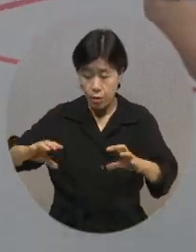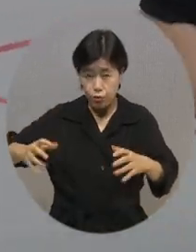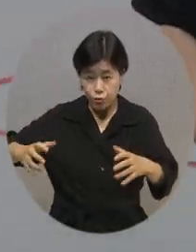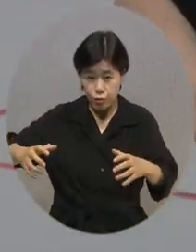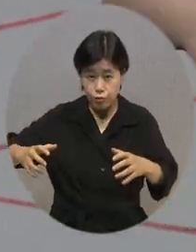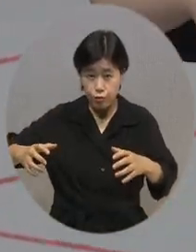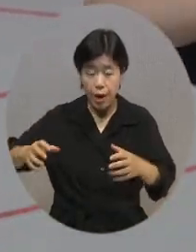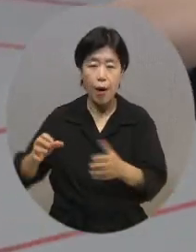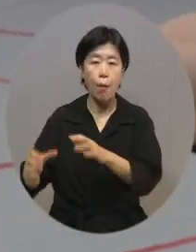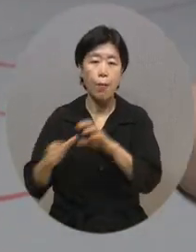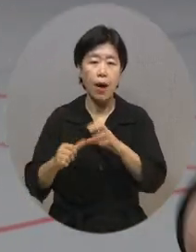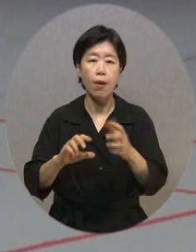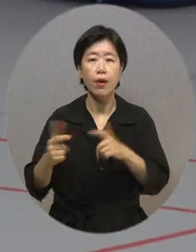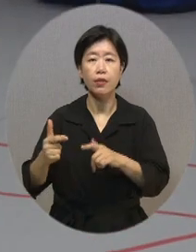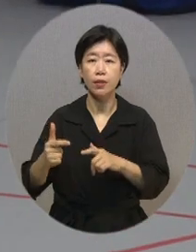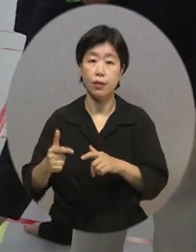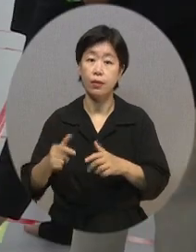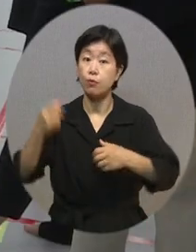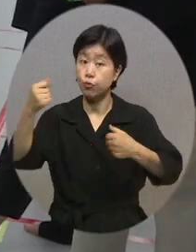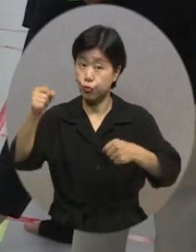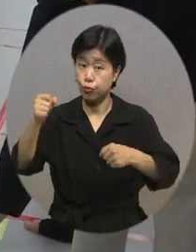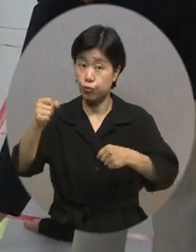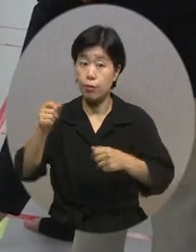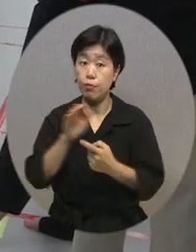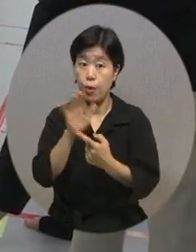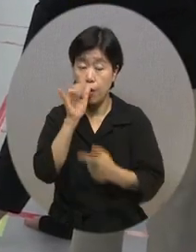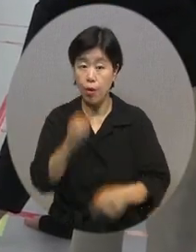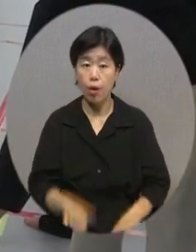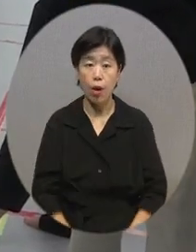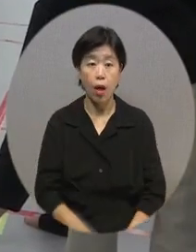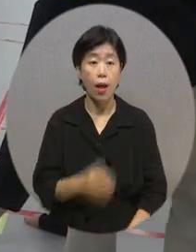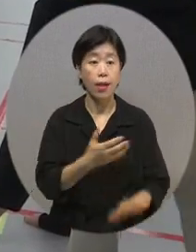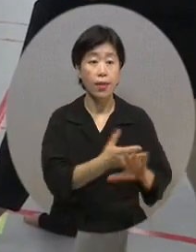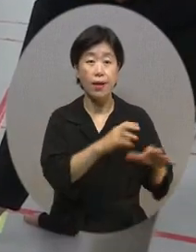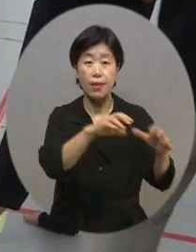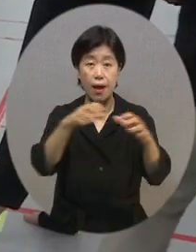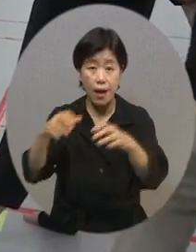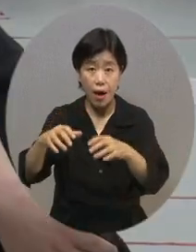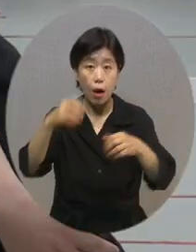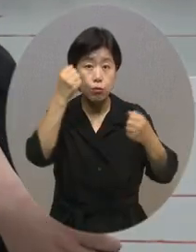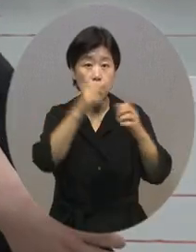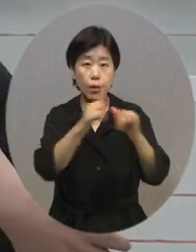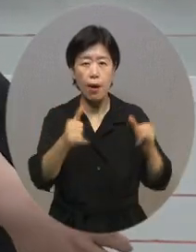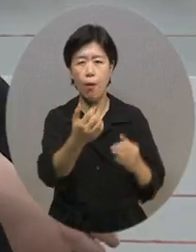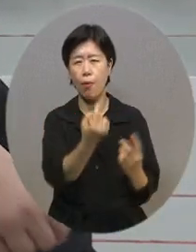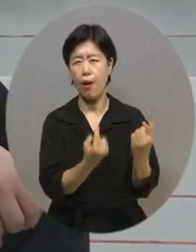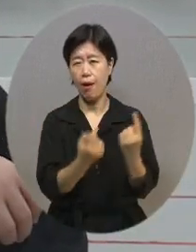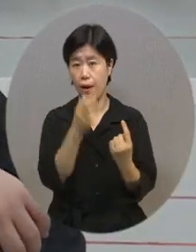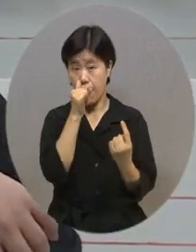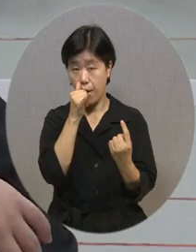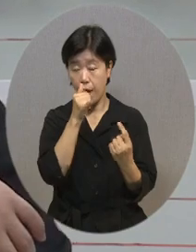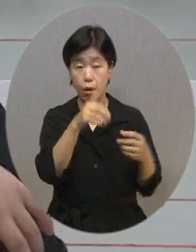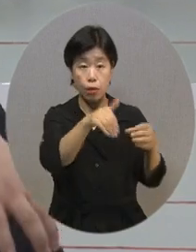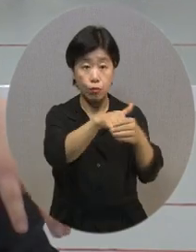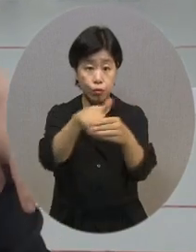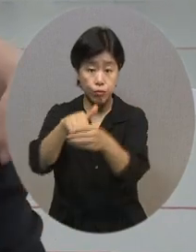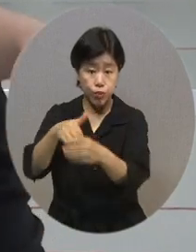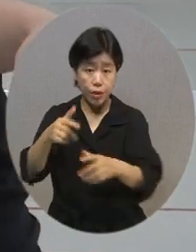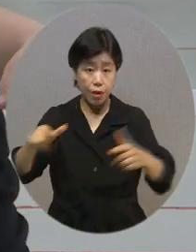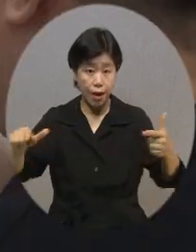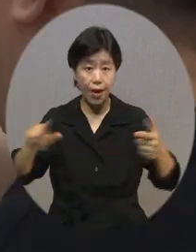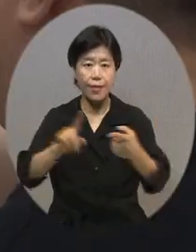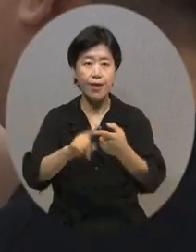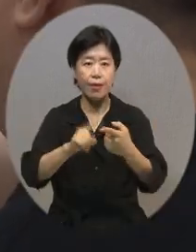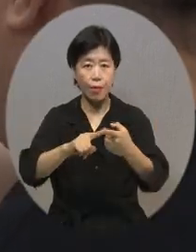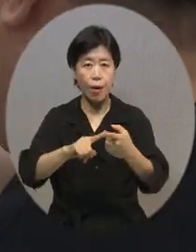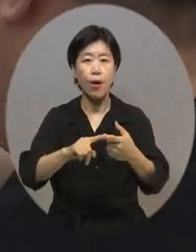봅니다. 미국, 스페인, 대만, 독일 등의 무용수 참여로 각 나라의 문화 다양성을 흡수하고 교감하는